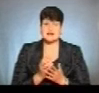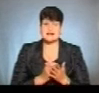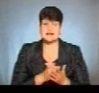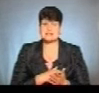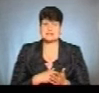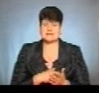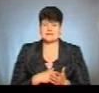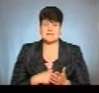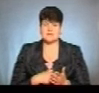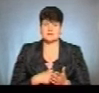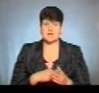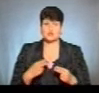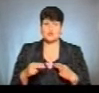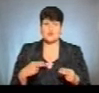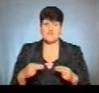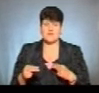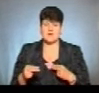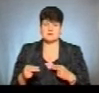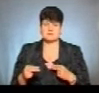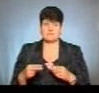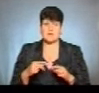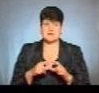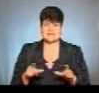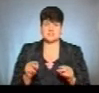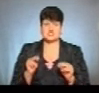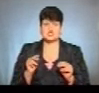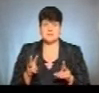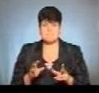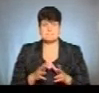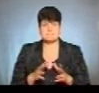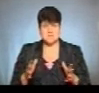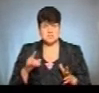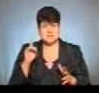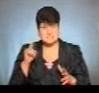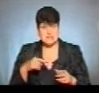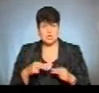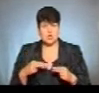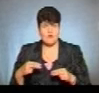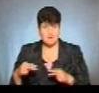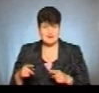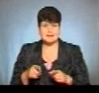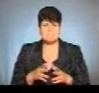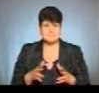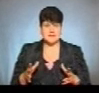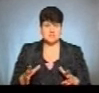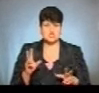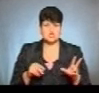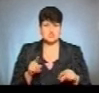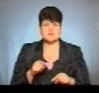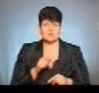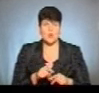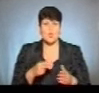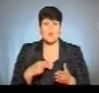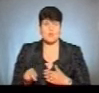з певним товаром на полиці магазину. Чим більше впізнаваний товар, тим більше шансів, що його